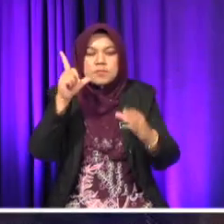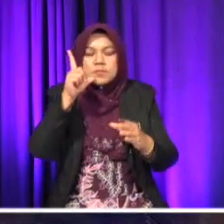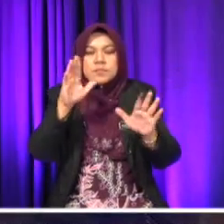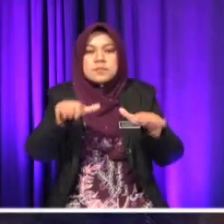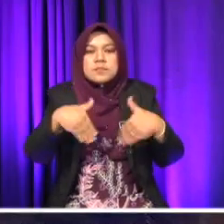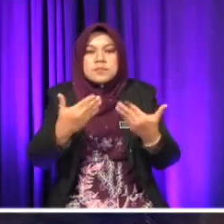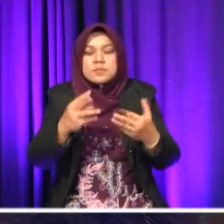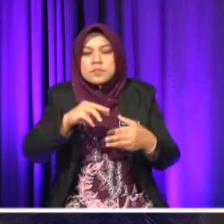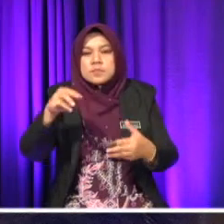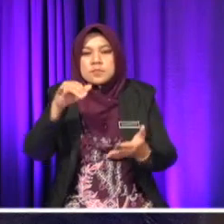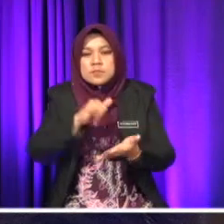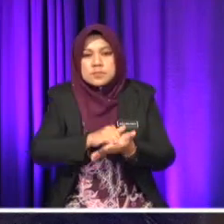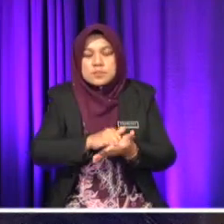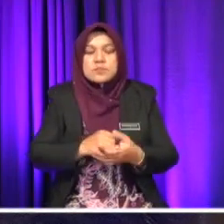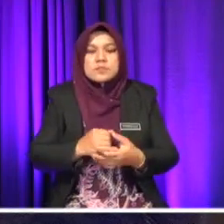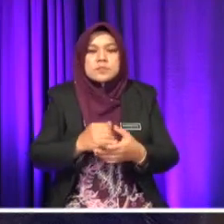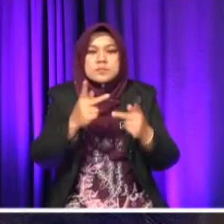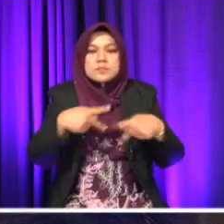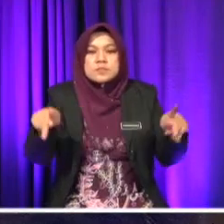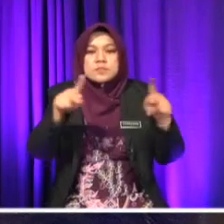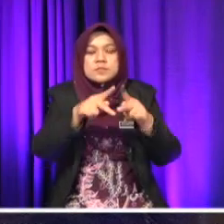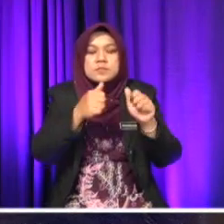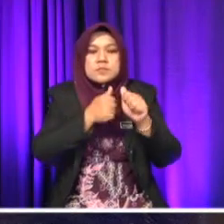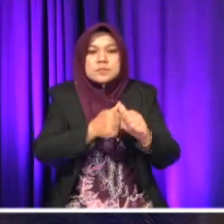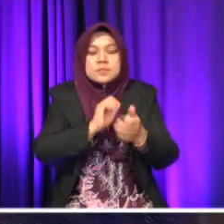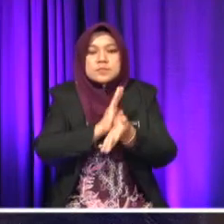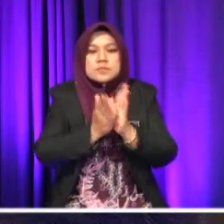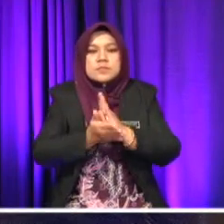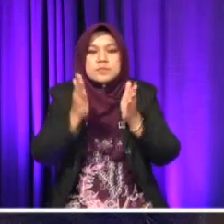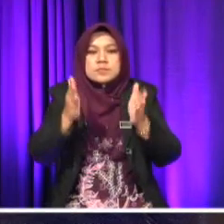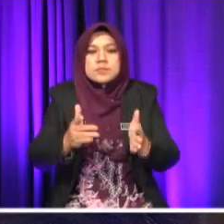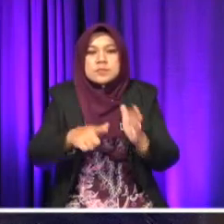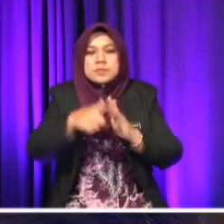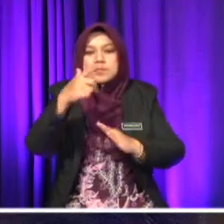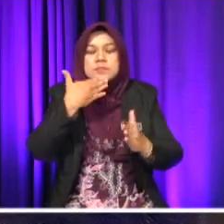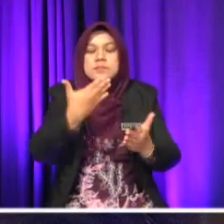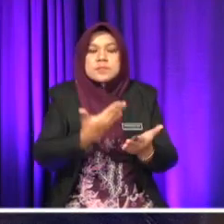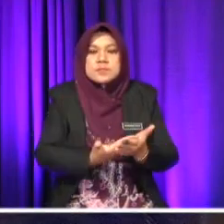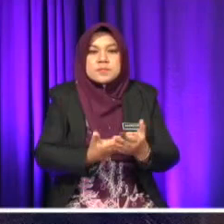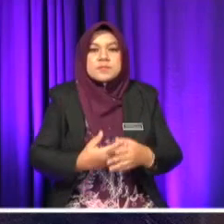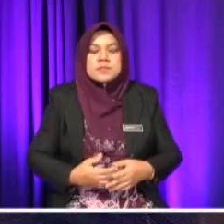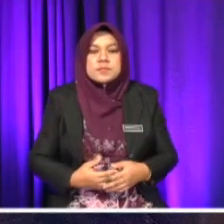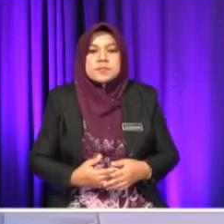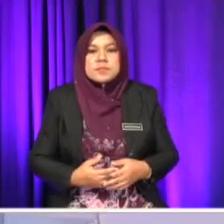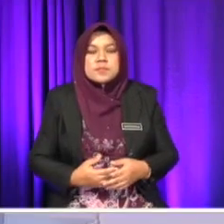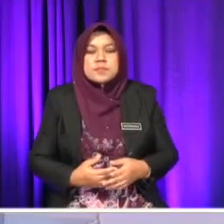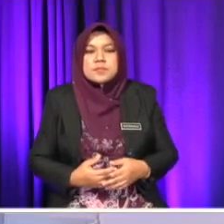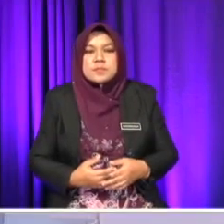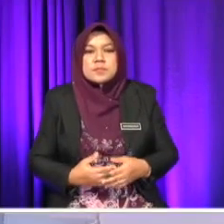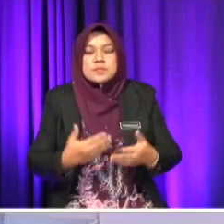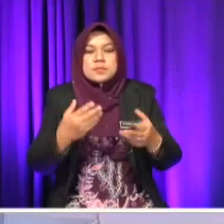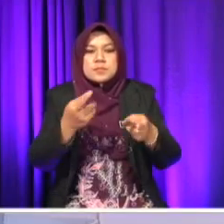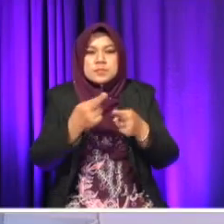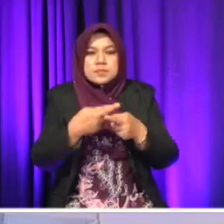itu atau pembelian perlu ikut supaya dapat menjadi seorang yang lebih baik untuk negara Malaysia jadi sebagai